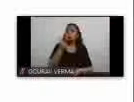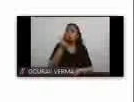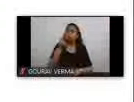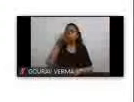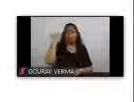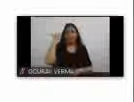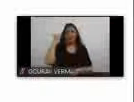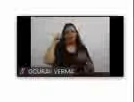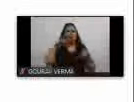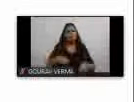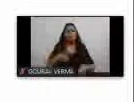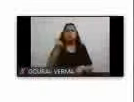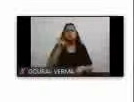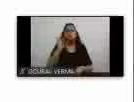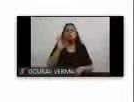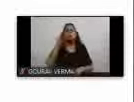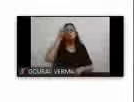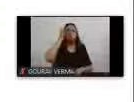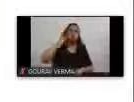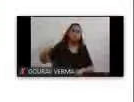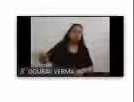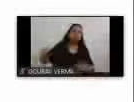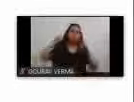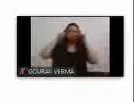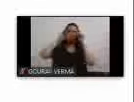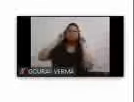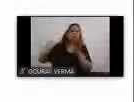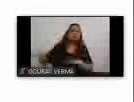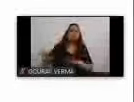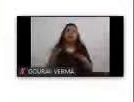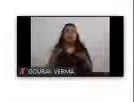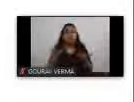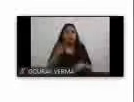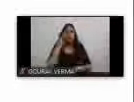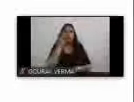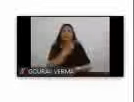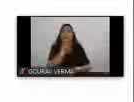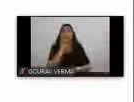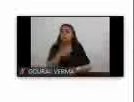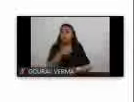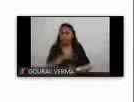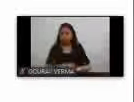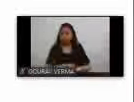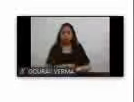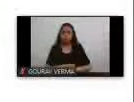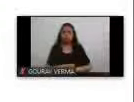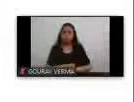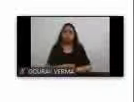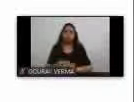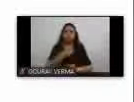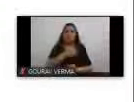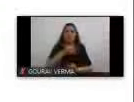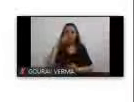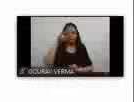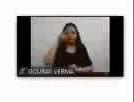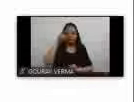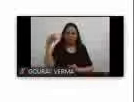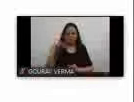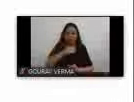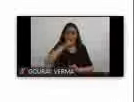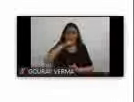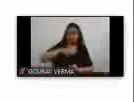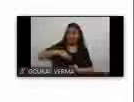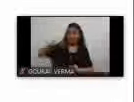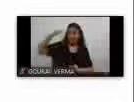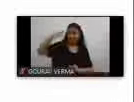रहे हैं, ये सब आपको ध्यान में देना पड़ेगा। बच्चे इज अनेबल और डिफिकल्ट टू मैच पिक्चर्स और लेटर्स, थोड़ा बड़ा हो गया